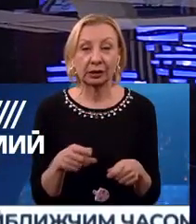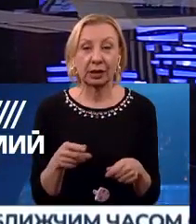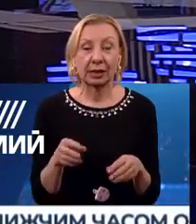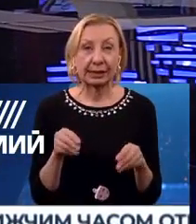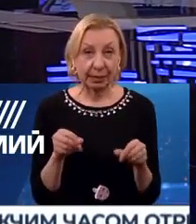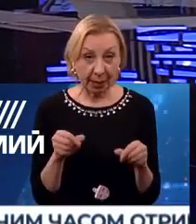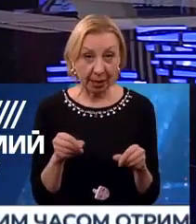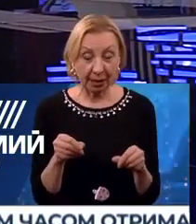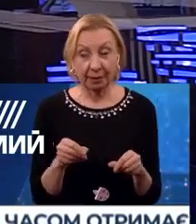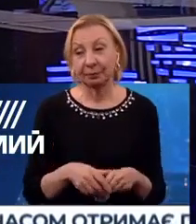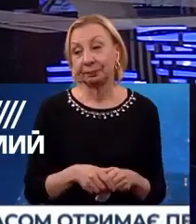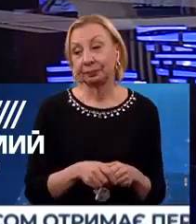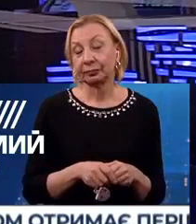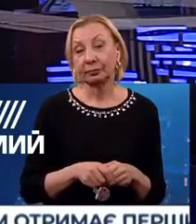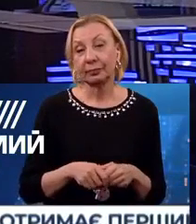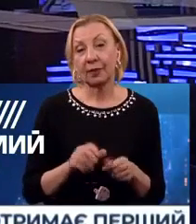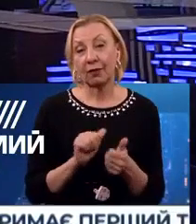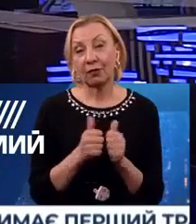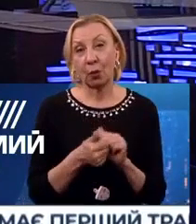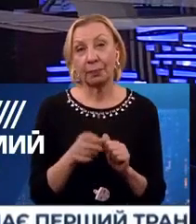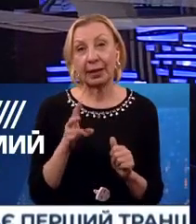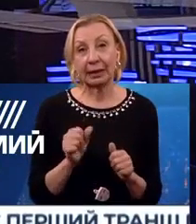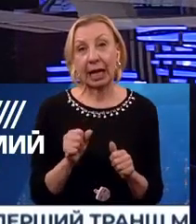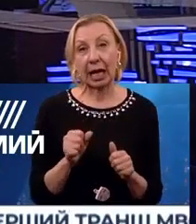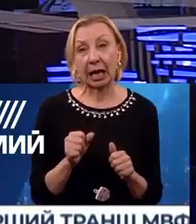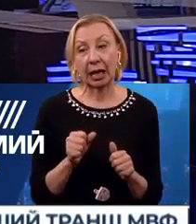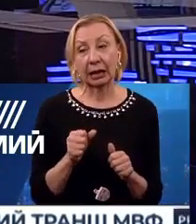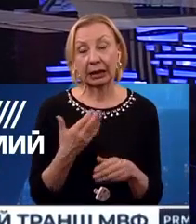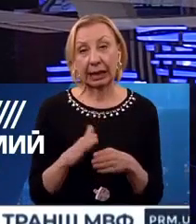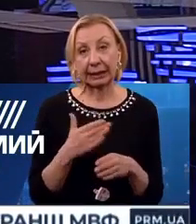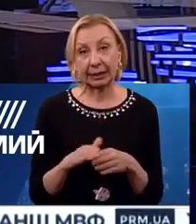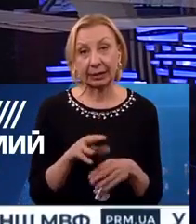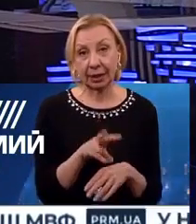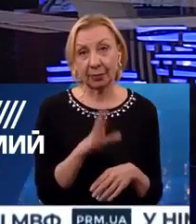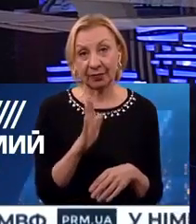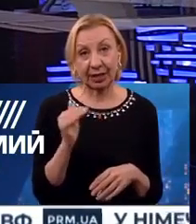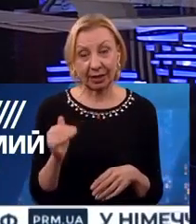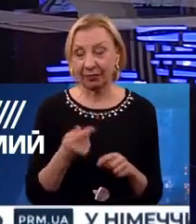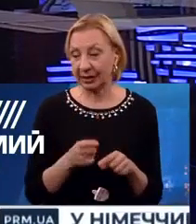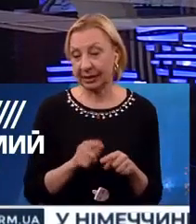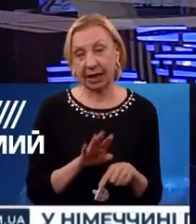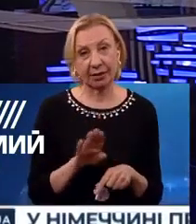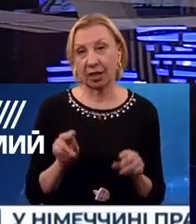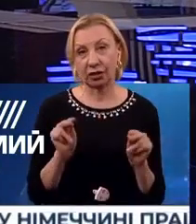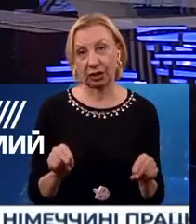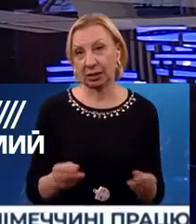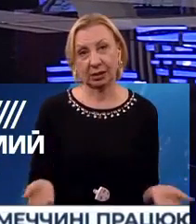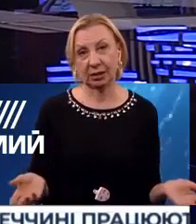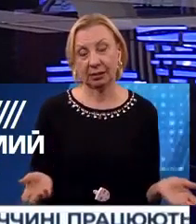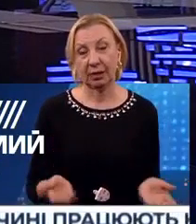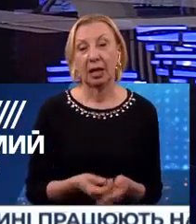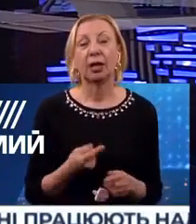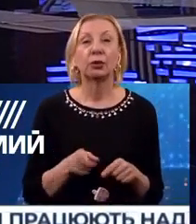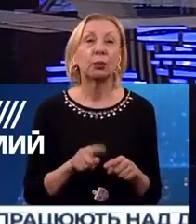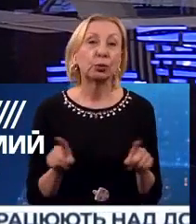обезземелення українських селян в обмін на кредит Міжнародного валютного фонду, це дуже нечесно. Це як пір під час чуми.